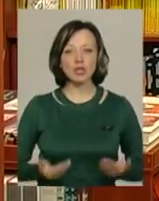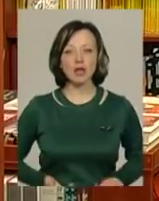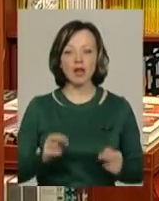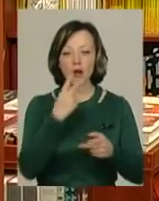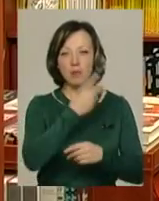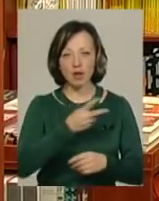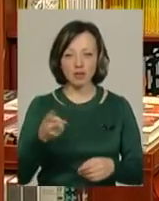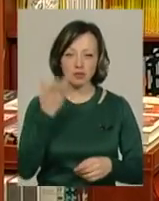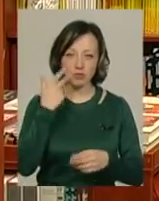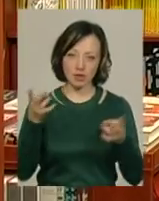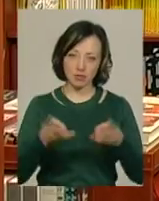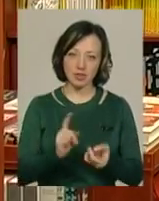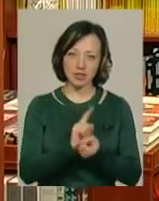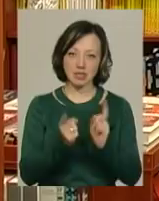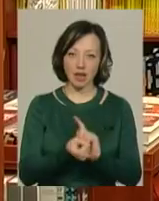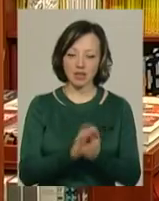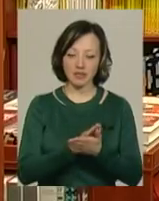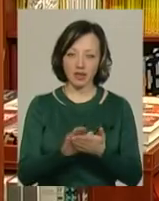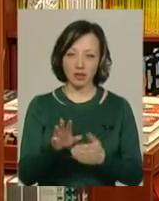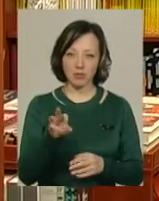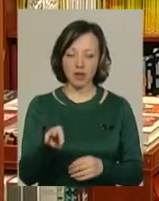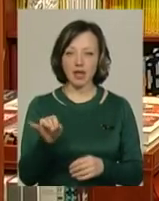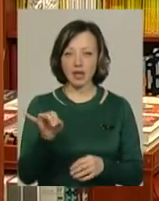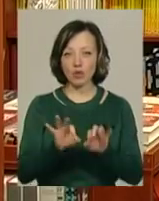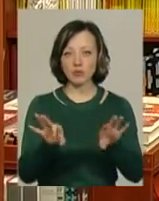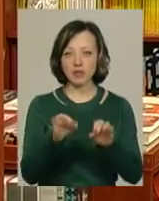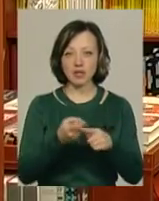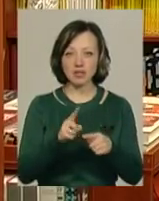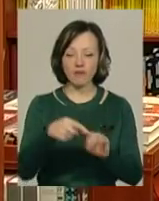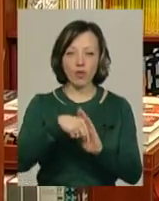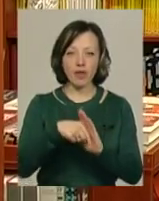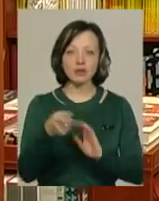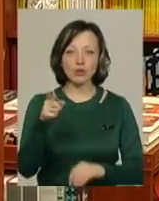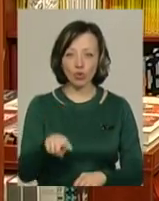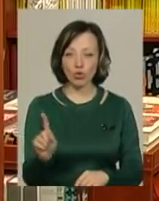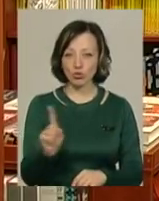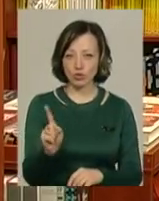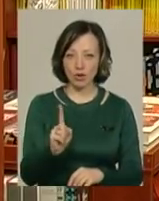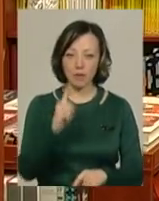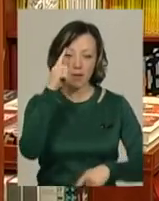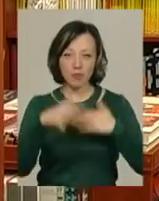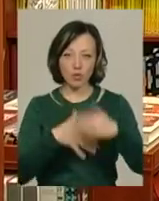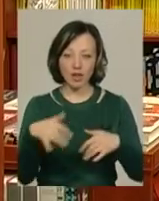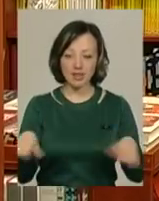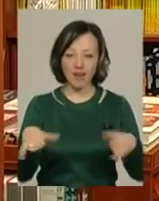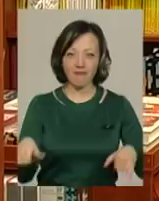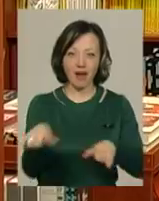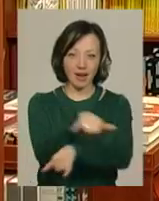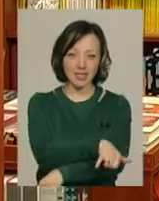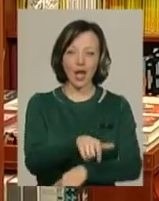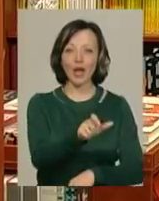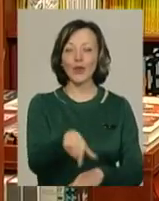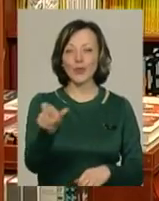вона його бачила за потрібне, так, і стала після того святим. І розповідається це в контексті того, що переплутались валізи, і